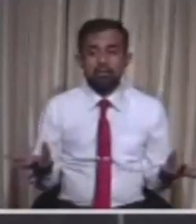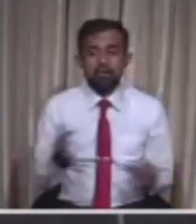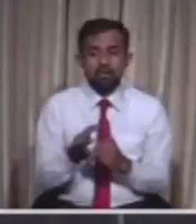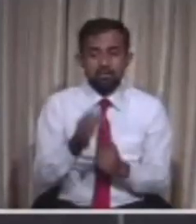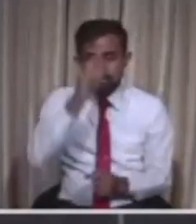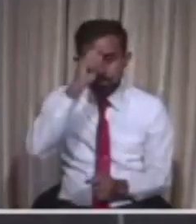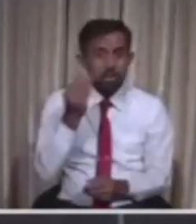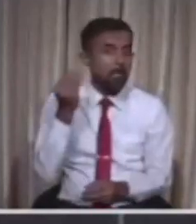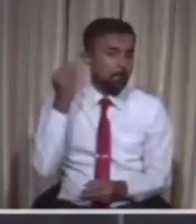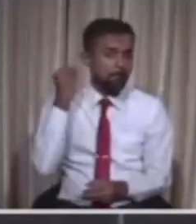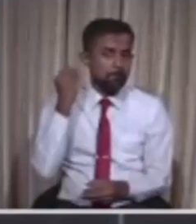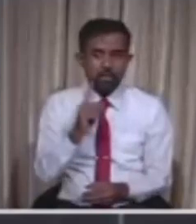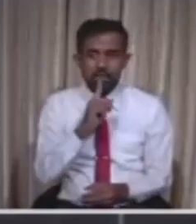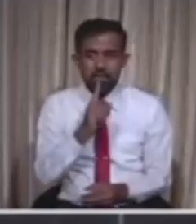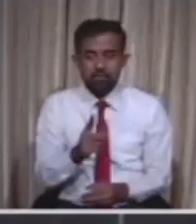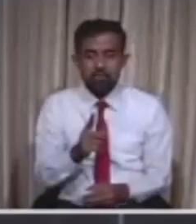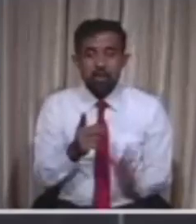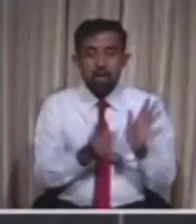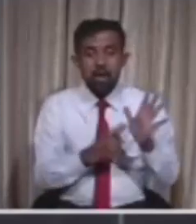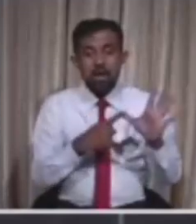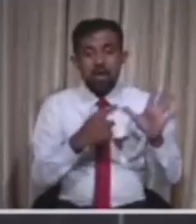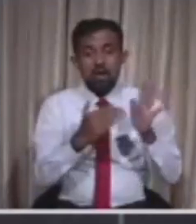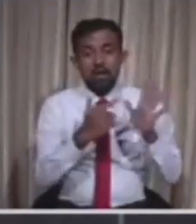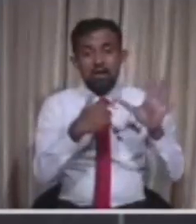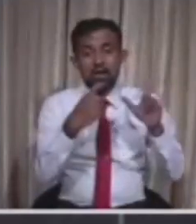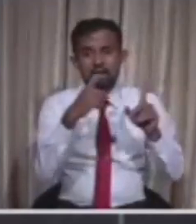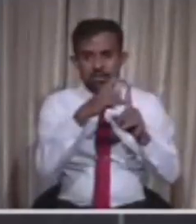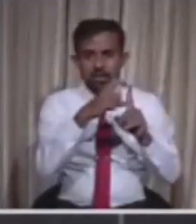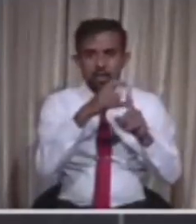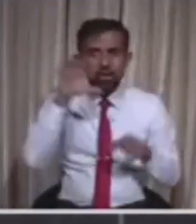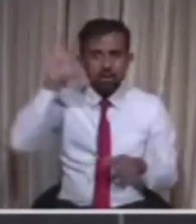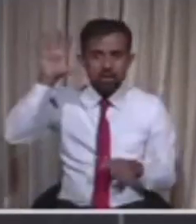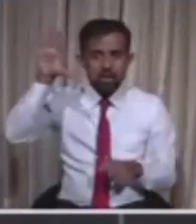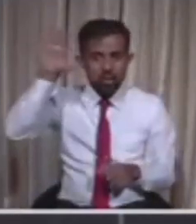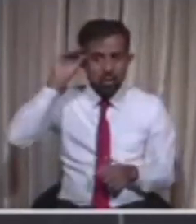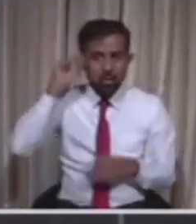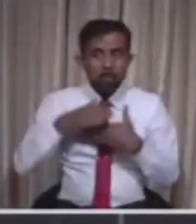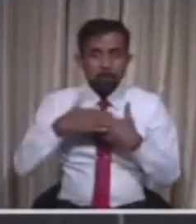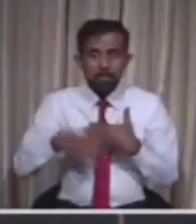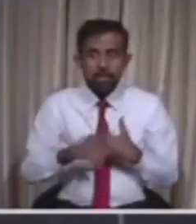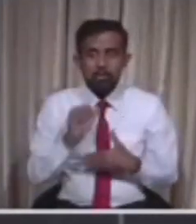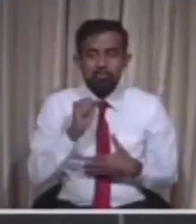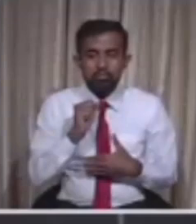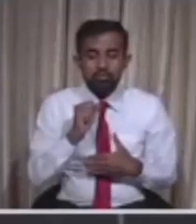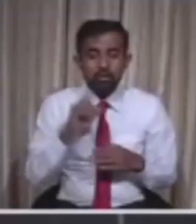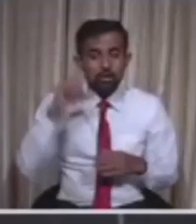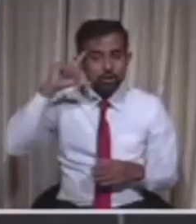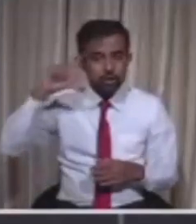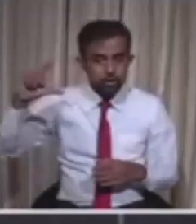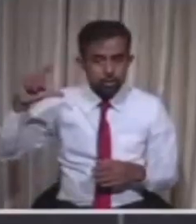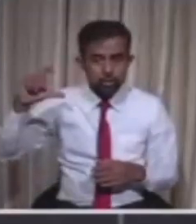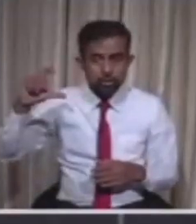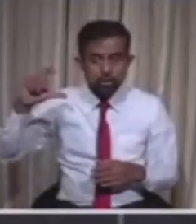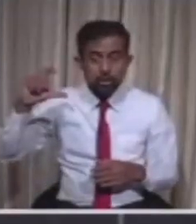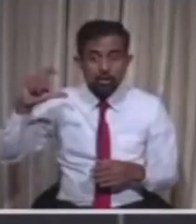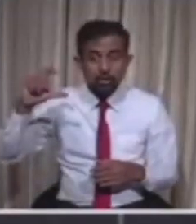ජනාධිපතිතුමා ළඟදි කිව්වා අර ලසාඩ් ඉක්වඩෝන් රටෙන් ඉගෙනගත්ත පාඩම තමයි චීනෙන් තමයි